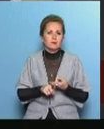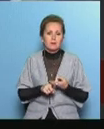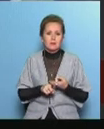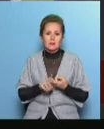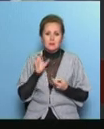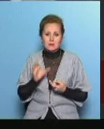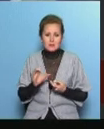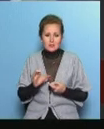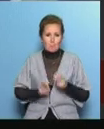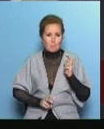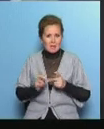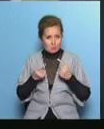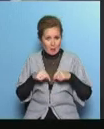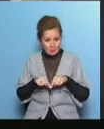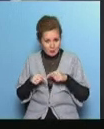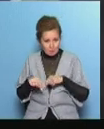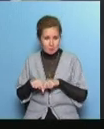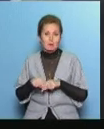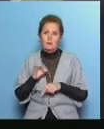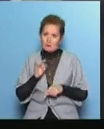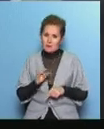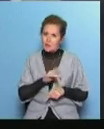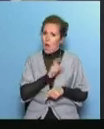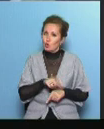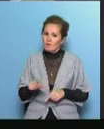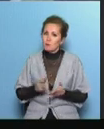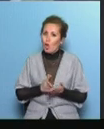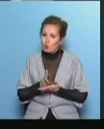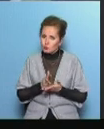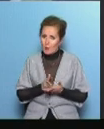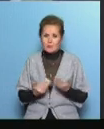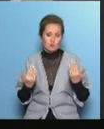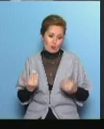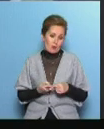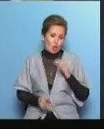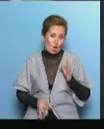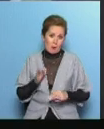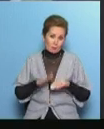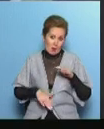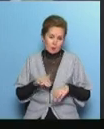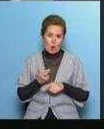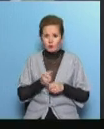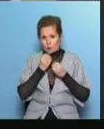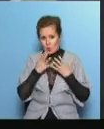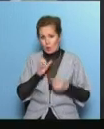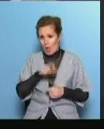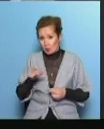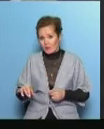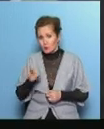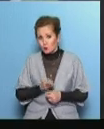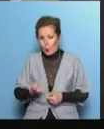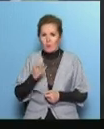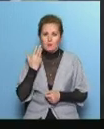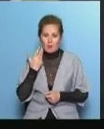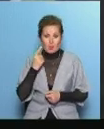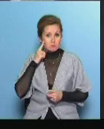с предприятиями и с кадровыми службами. Сейчас это нормальная практика и очень хорошая кадровая история, когда, по